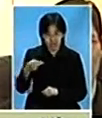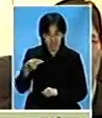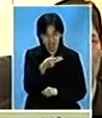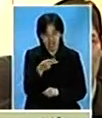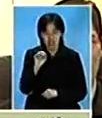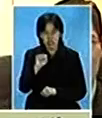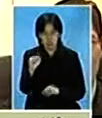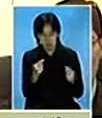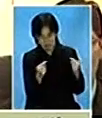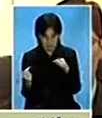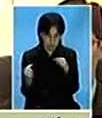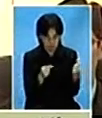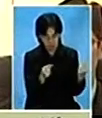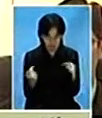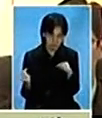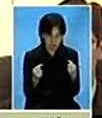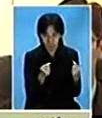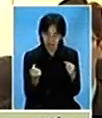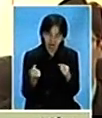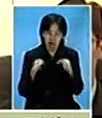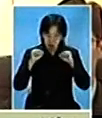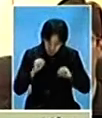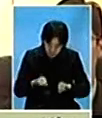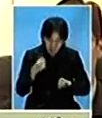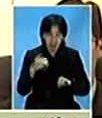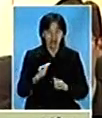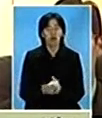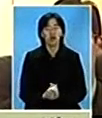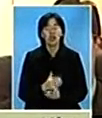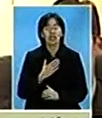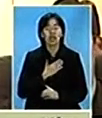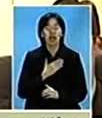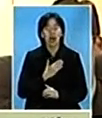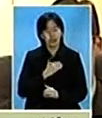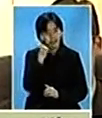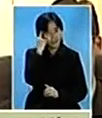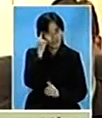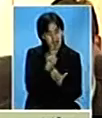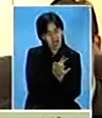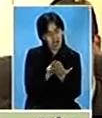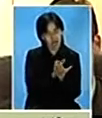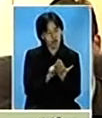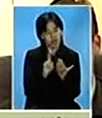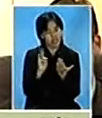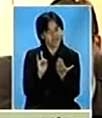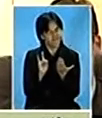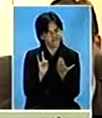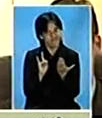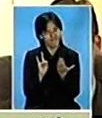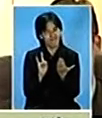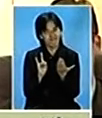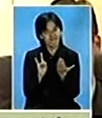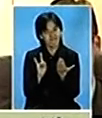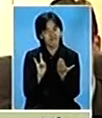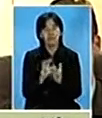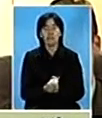แทนก็เถียงกันมากก็เถียงกันจนแต่โอเคก็อาจจะลงมาอย่างนี้แต่เราก็เอาด้วยนะครับเราเอาด้วยแต่เราอ่านไปแล้วมีคำว่าสัตว์เ